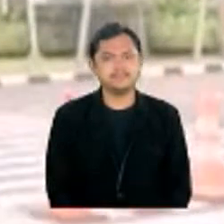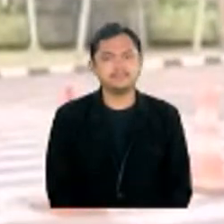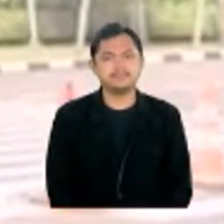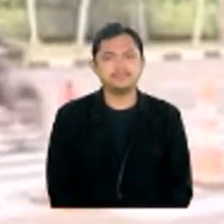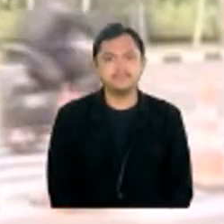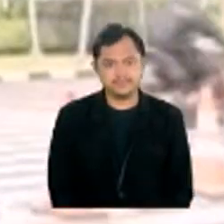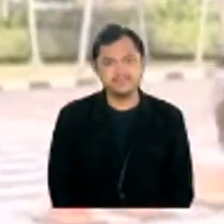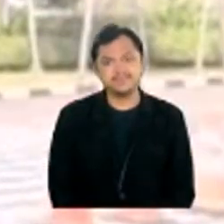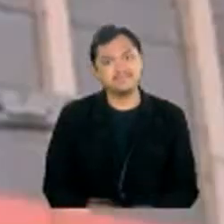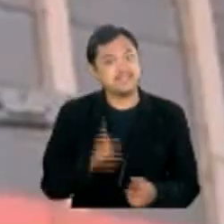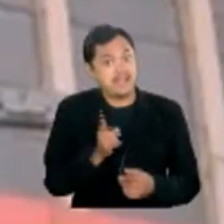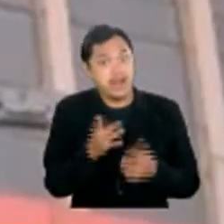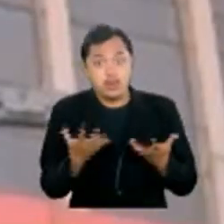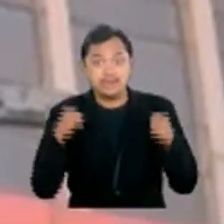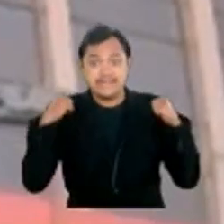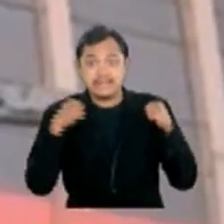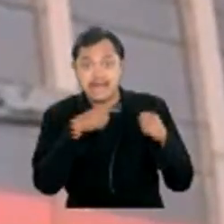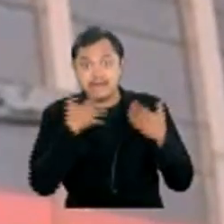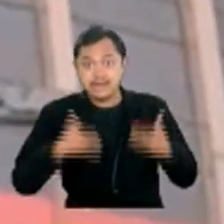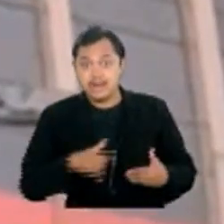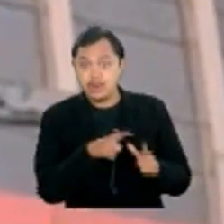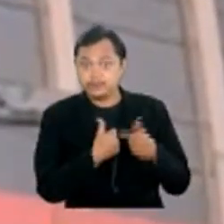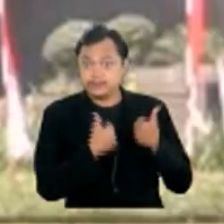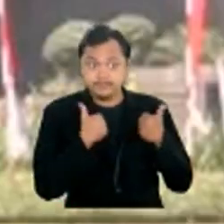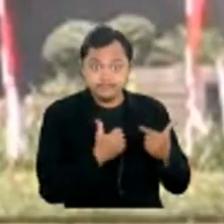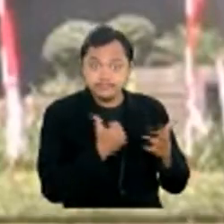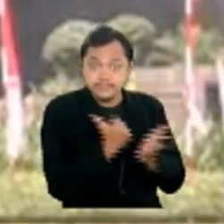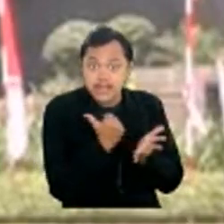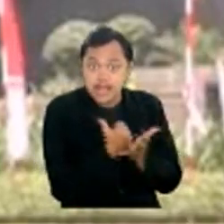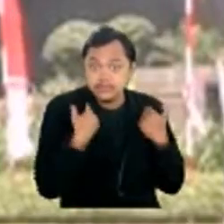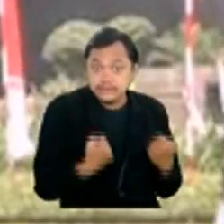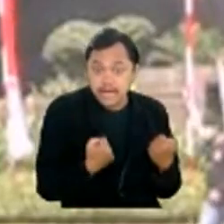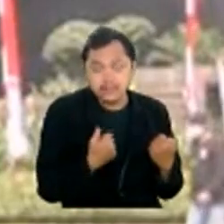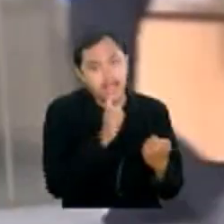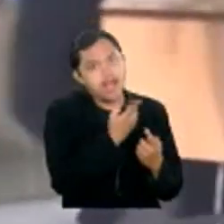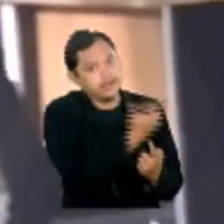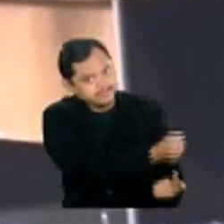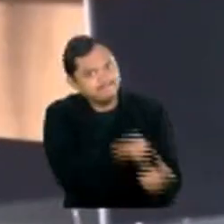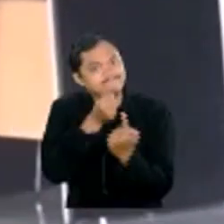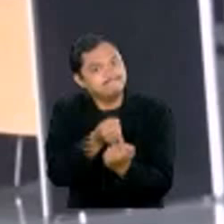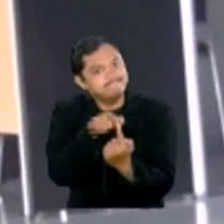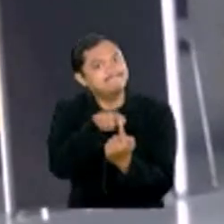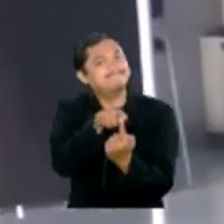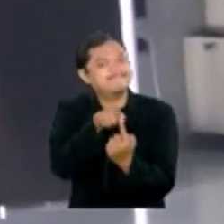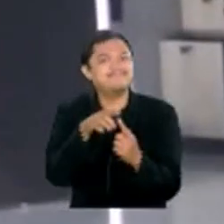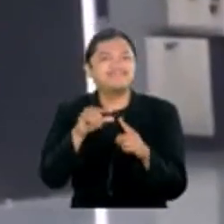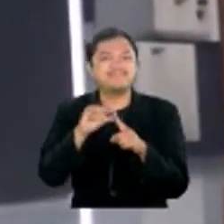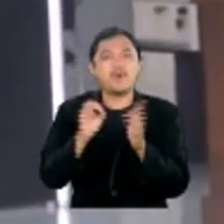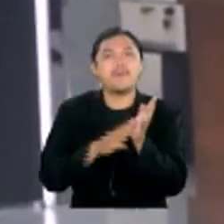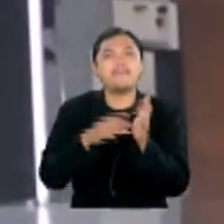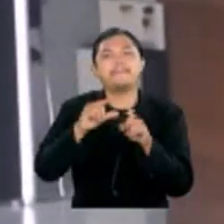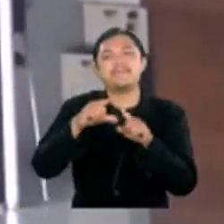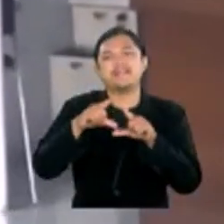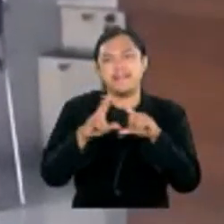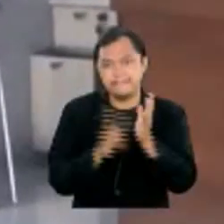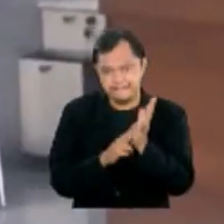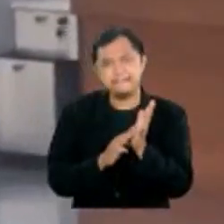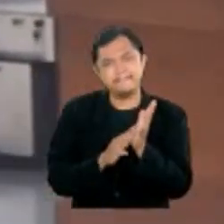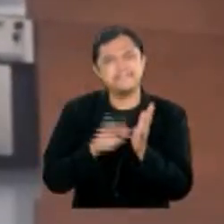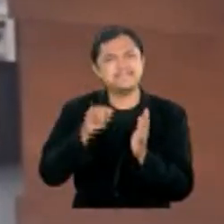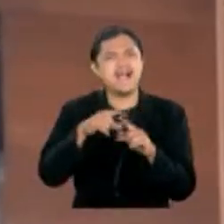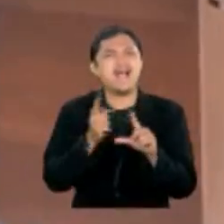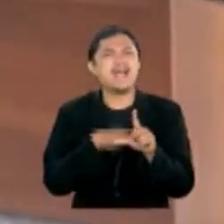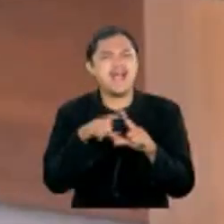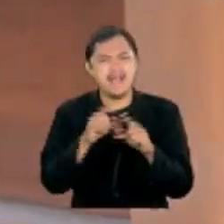Jika kesehatan Lukas sudah dinyatakan sehat, KPK akan menahan Lukas di Pomdam Jaya Guntur selama 20 hari